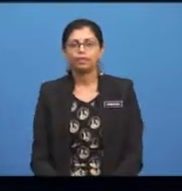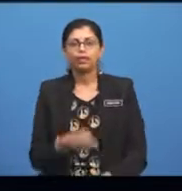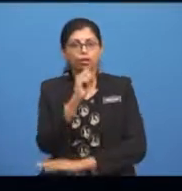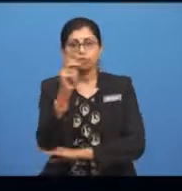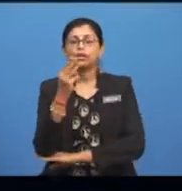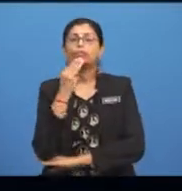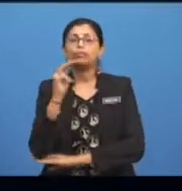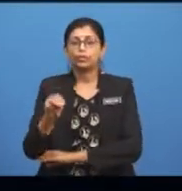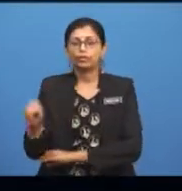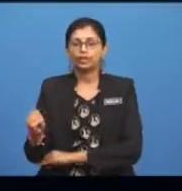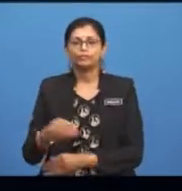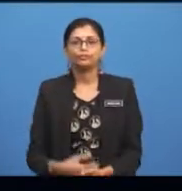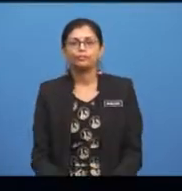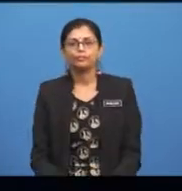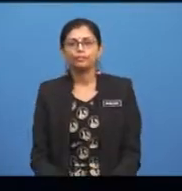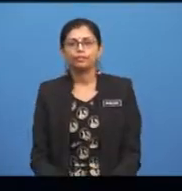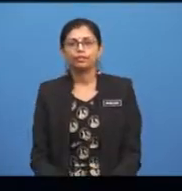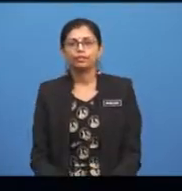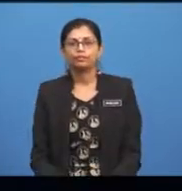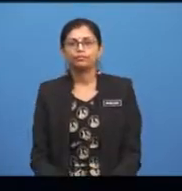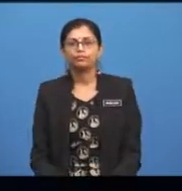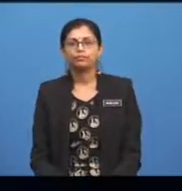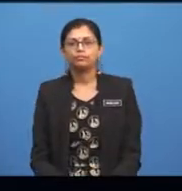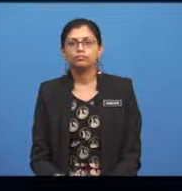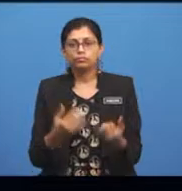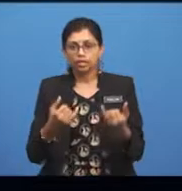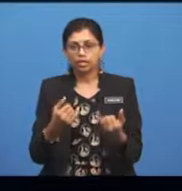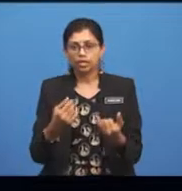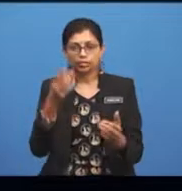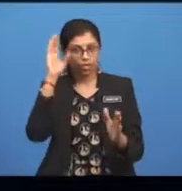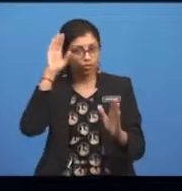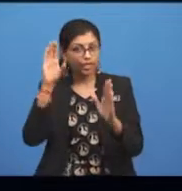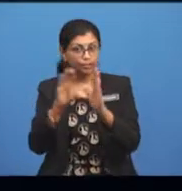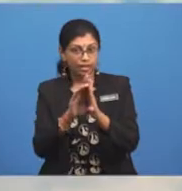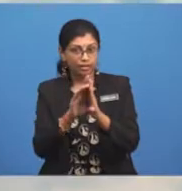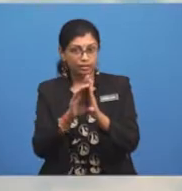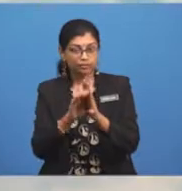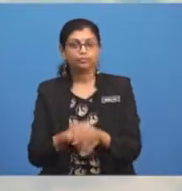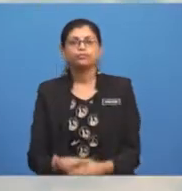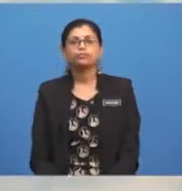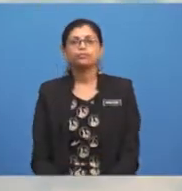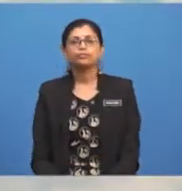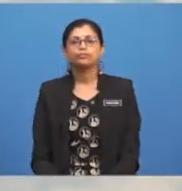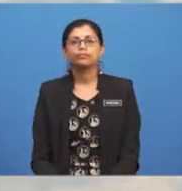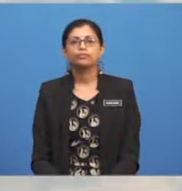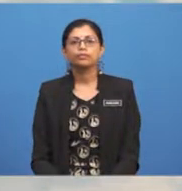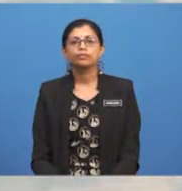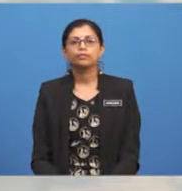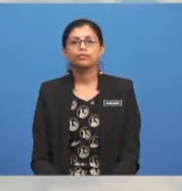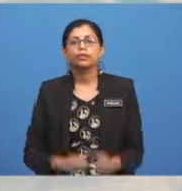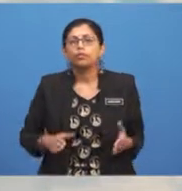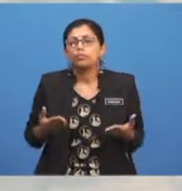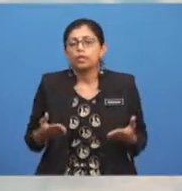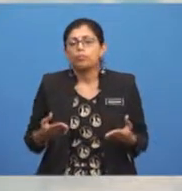Baiklah, murid-murid, sila lihat pada gambar dalam paparan. Bagaimana orbit satu